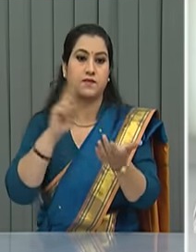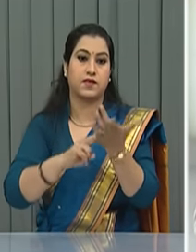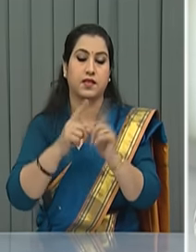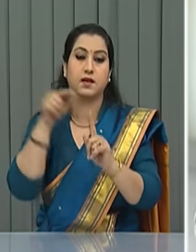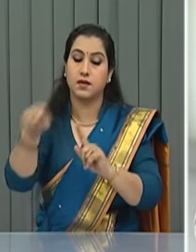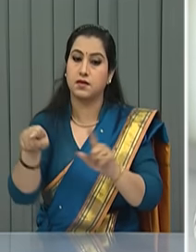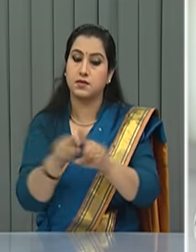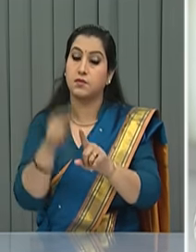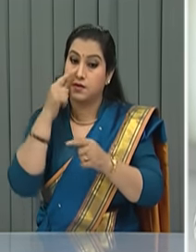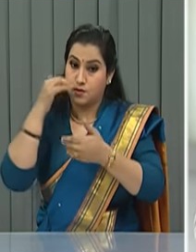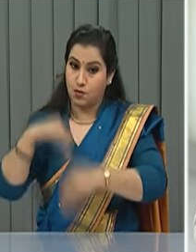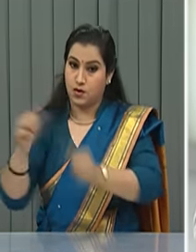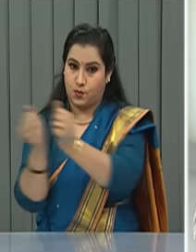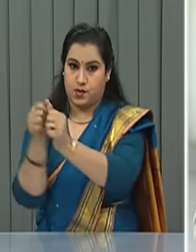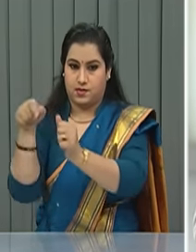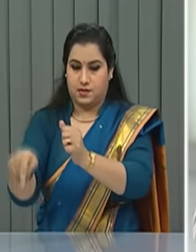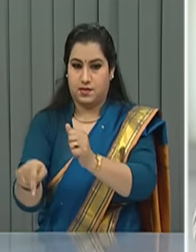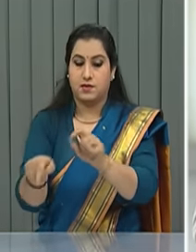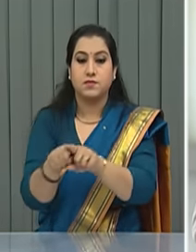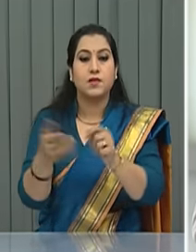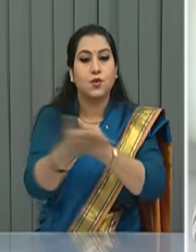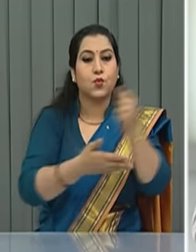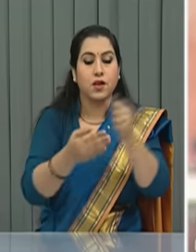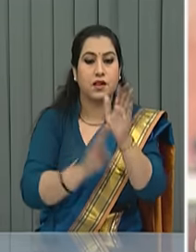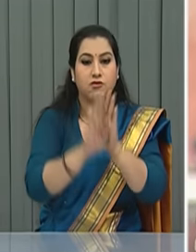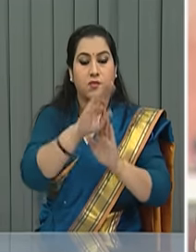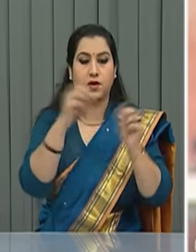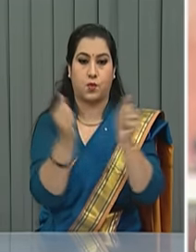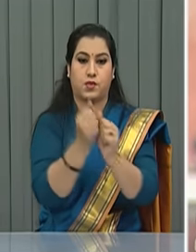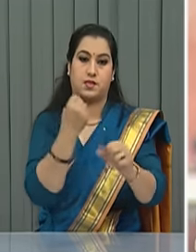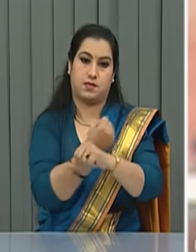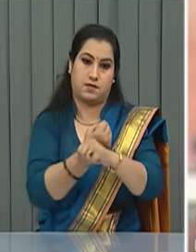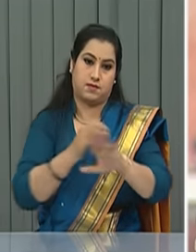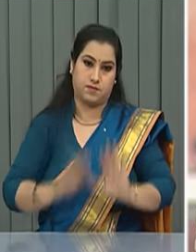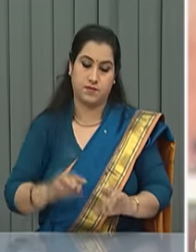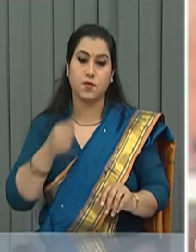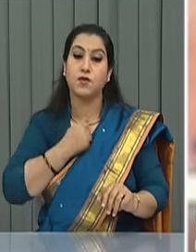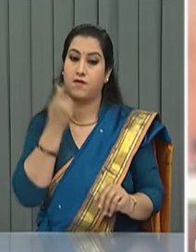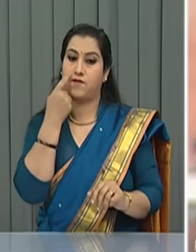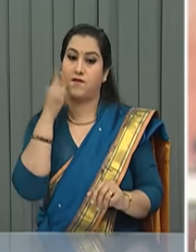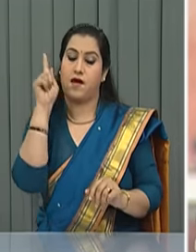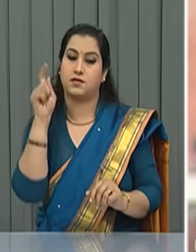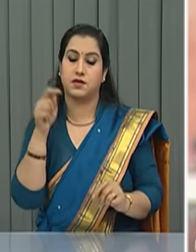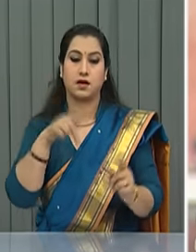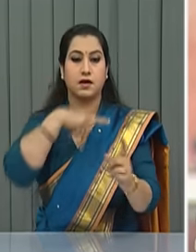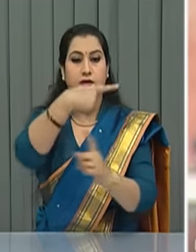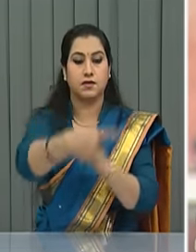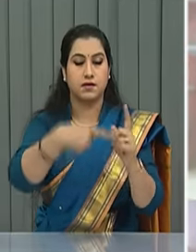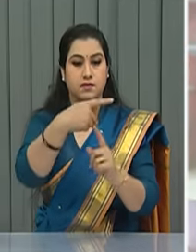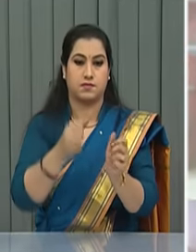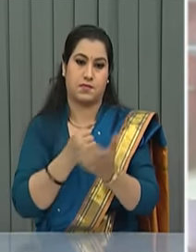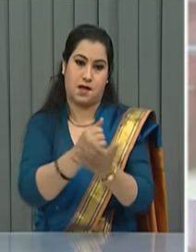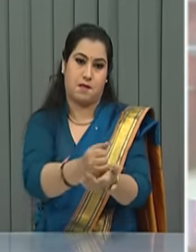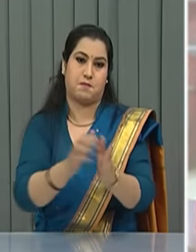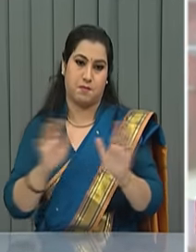बेटी एशना कल्याण, जो कि रूरल डेवलपमेंट के क्षेत्र में कार्य कर रही है और अपने पिता के अनेक प्रोजेक्ट्स में उनका हाथ